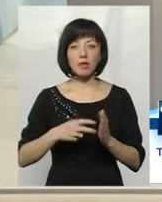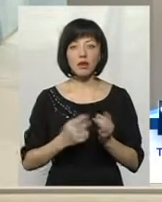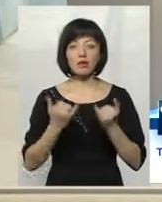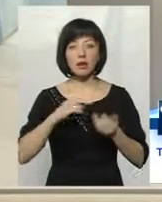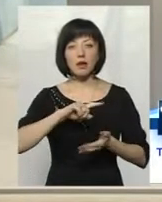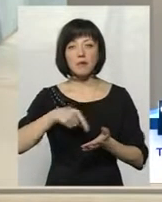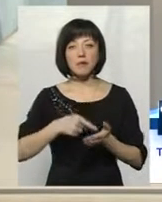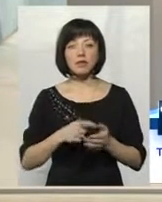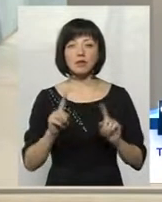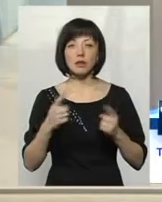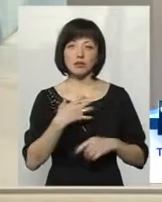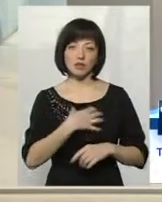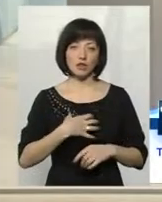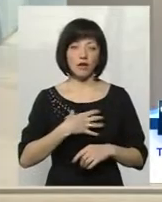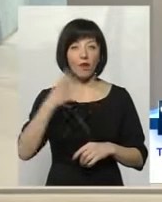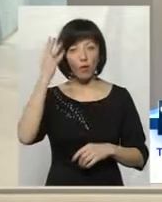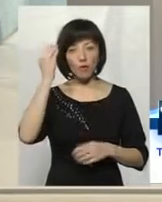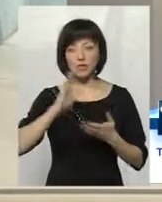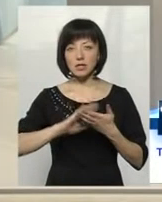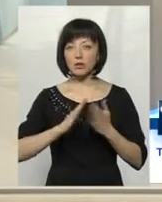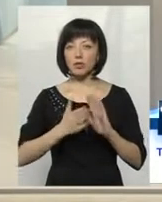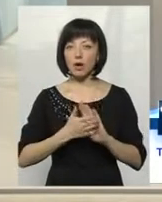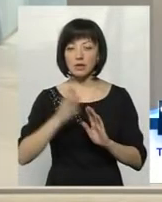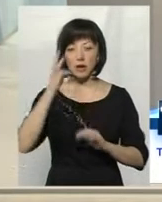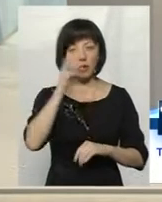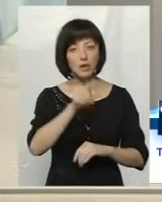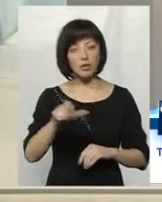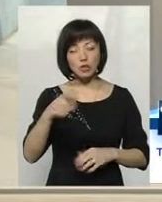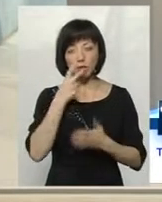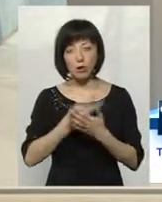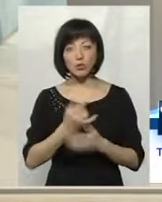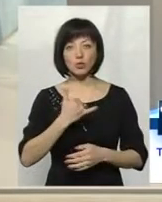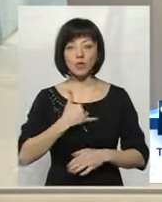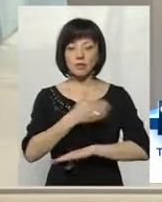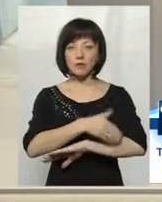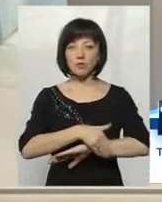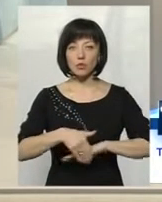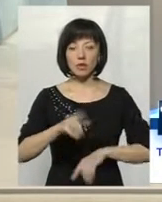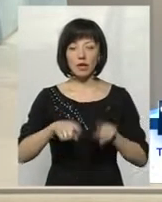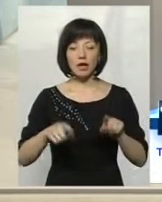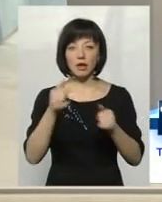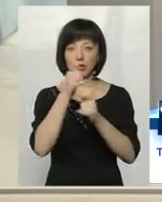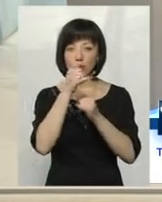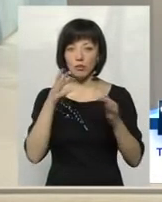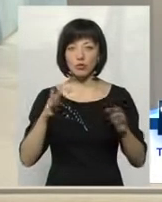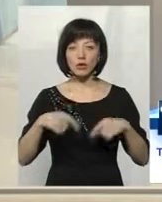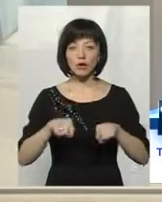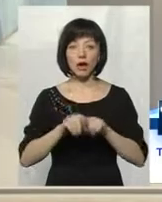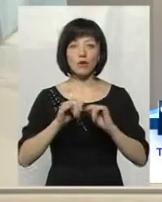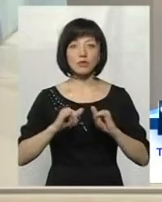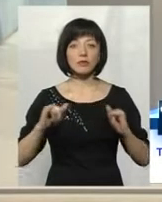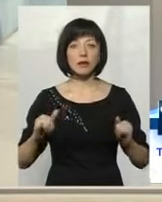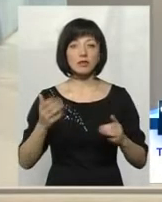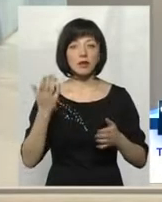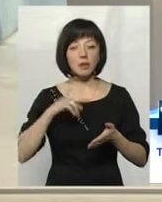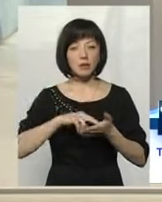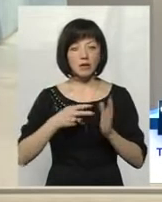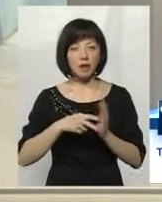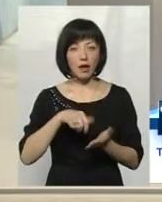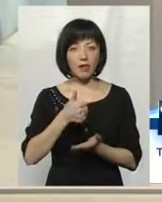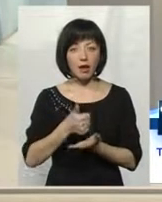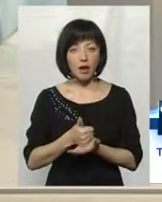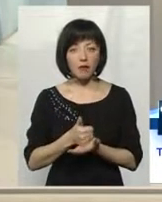надзвичайно важлива, а ще враховуючи ситуацію, хмельничани бачать, що в нас і вулиці деякі вже не можуть так розвиватися, як вони передбачалися